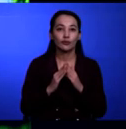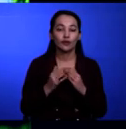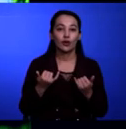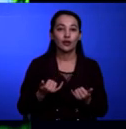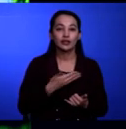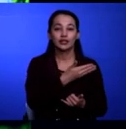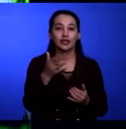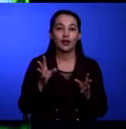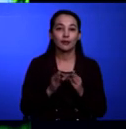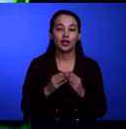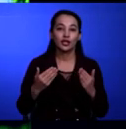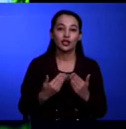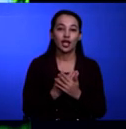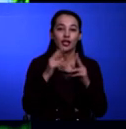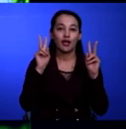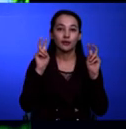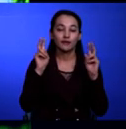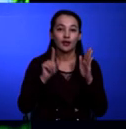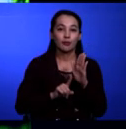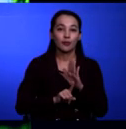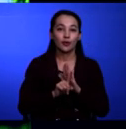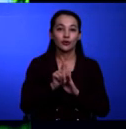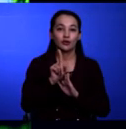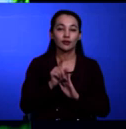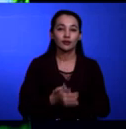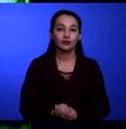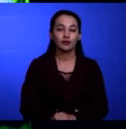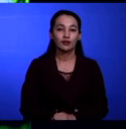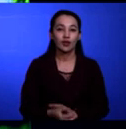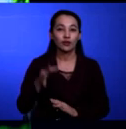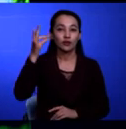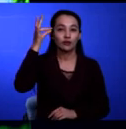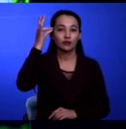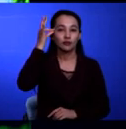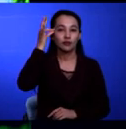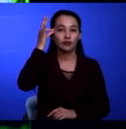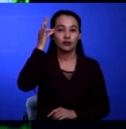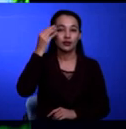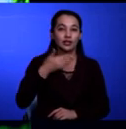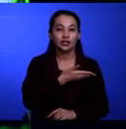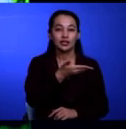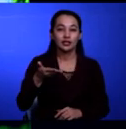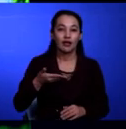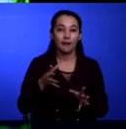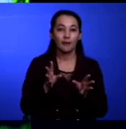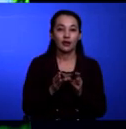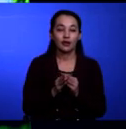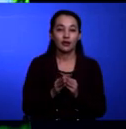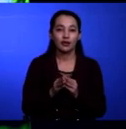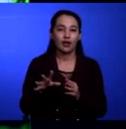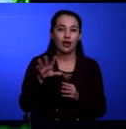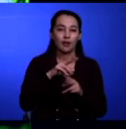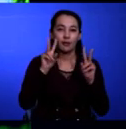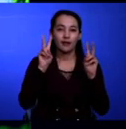Endi sizlar bilan yangi mavzuni boshlaymiz. Yodingizda bo'lsa, biz sizlar bilan barcha